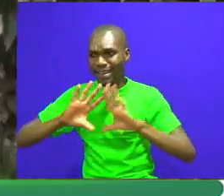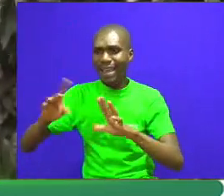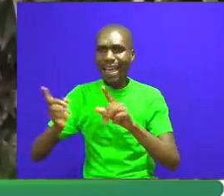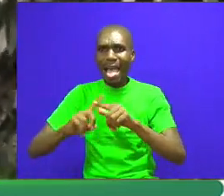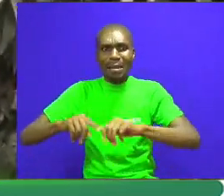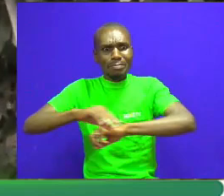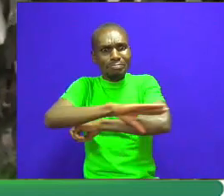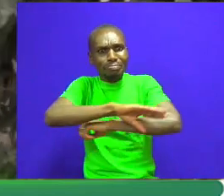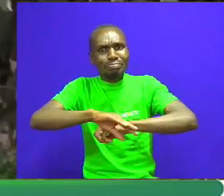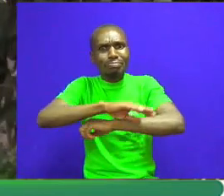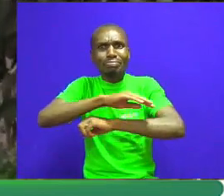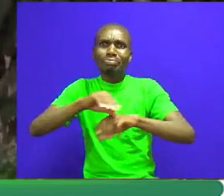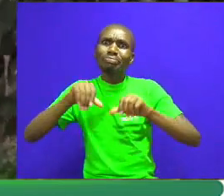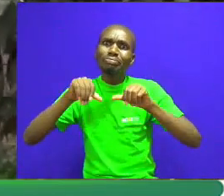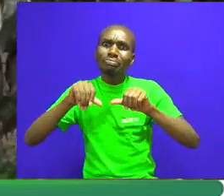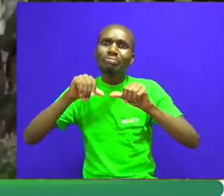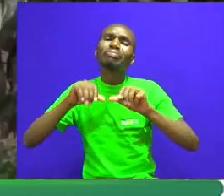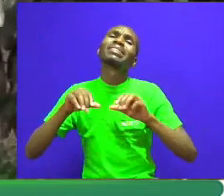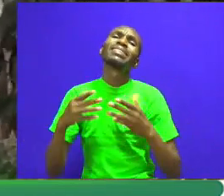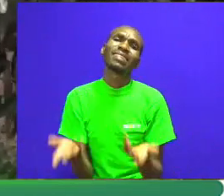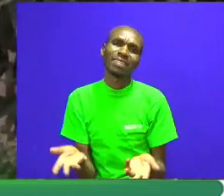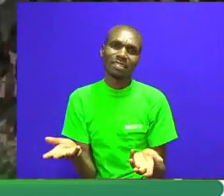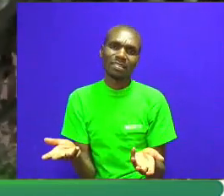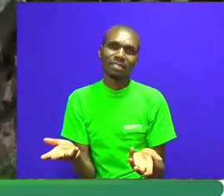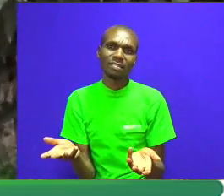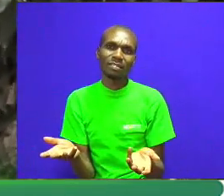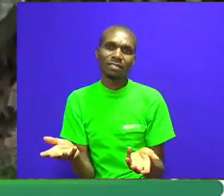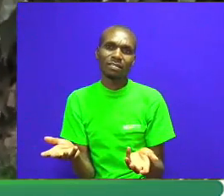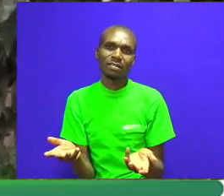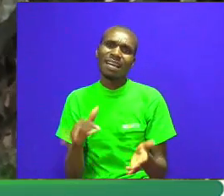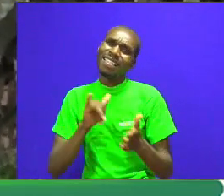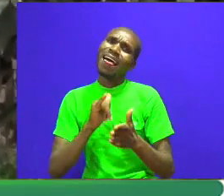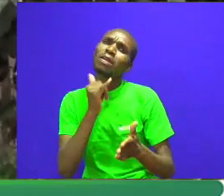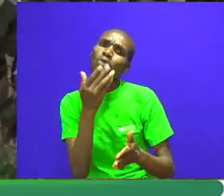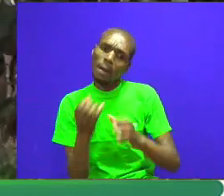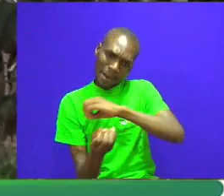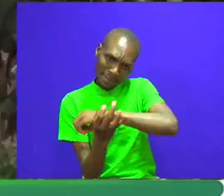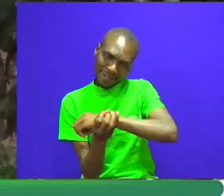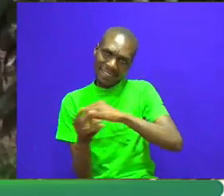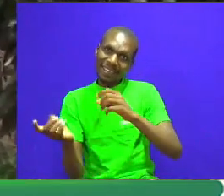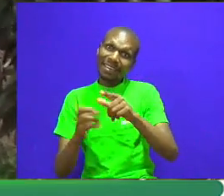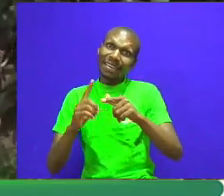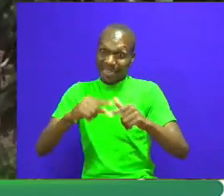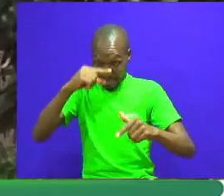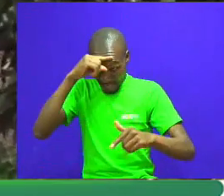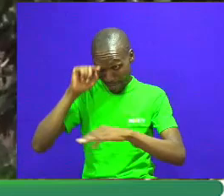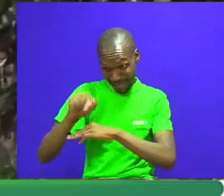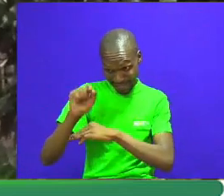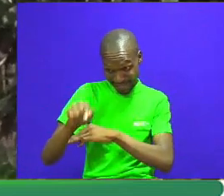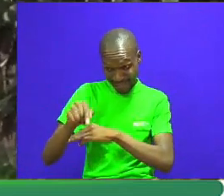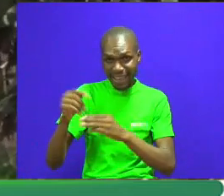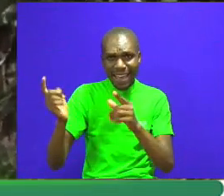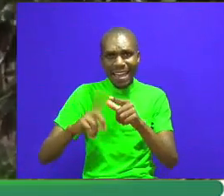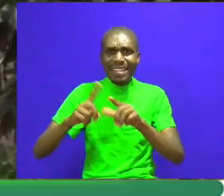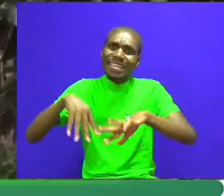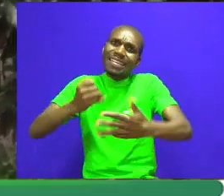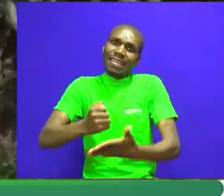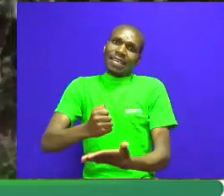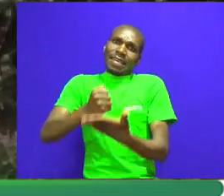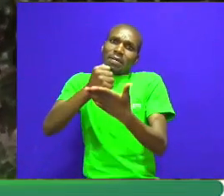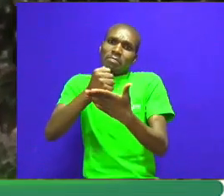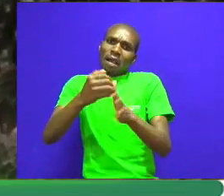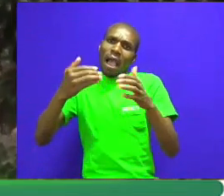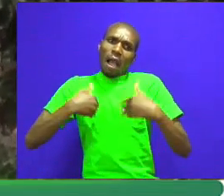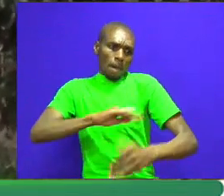wezi walifunguliwa. Ndio nasema serikali hii etusaidie, wako